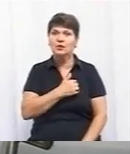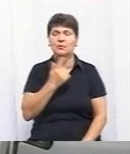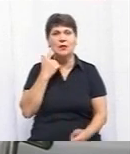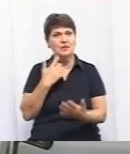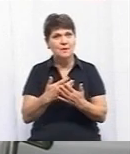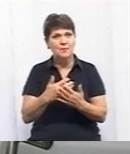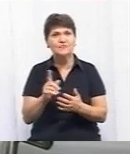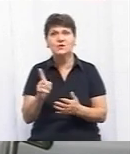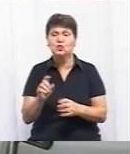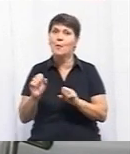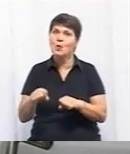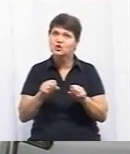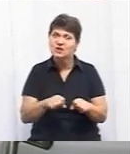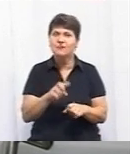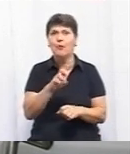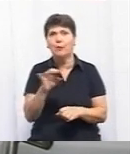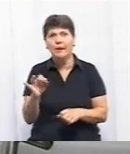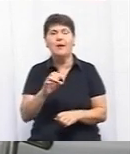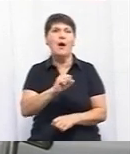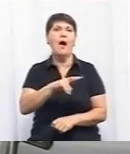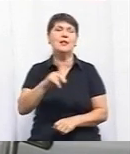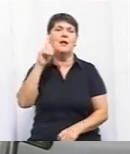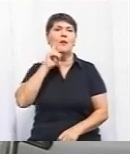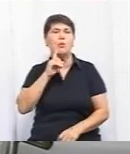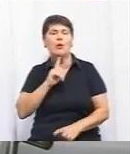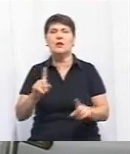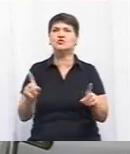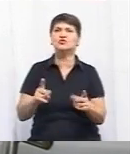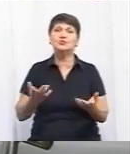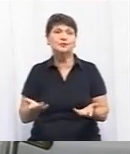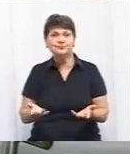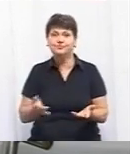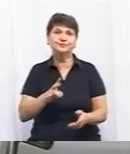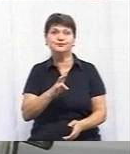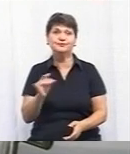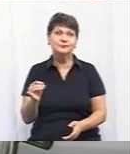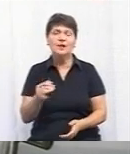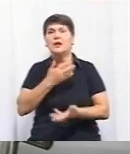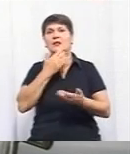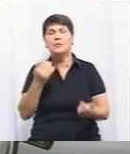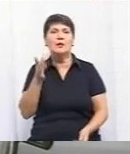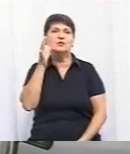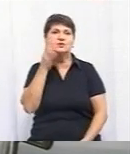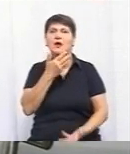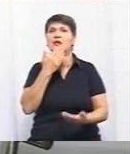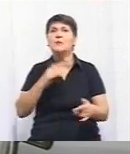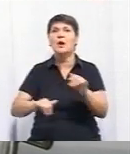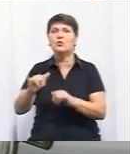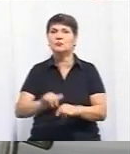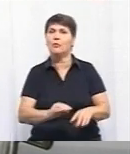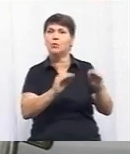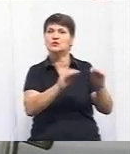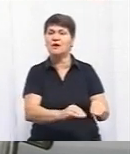що, можливо, би, але поки що ні. Бо не мають часу, бо нема де поставити, бо